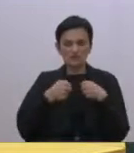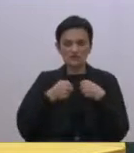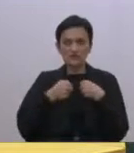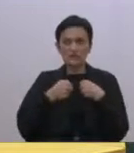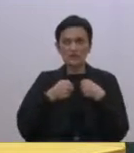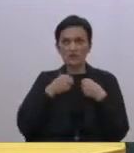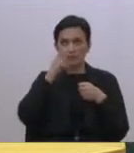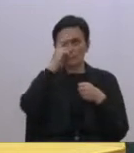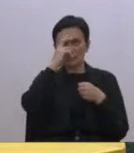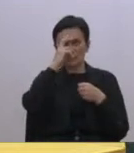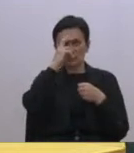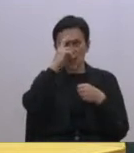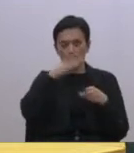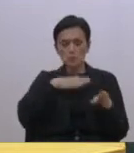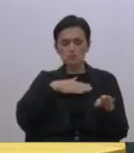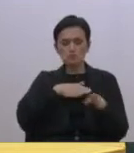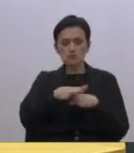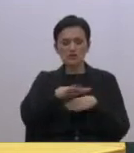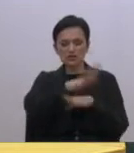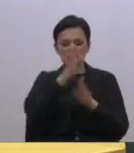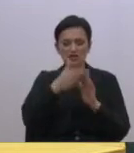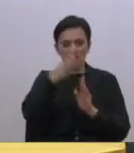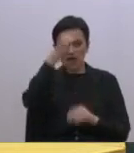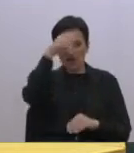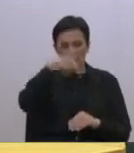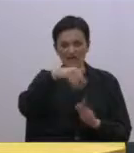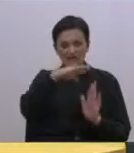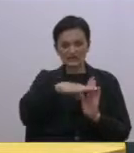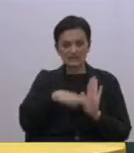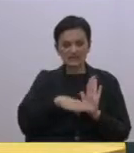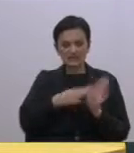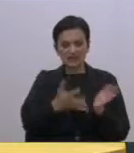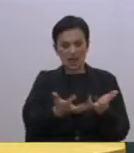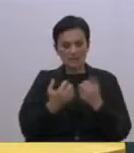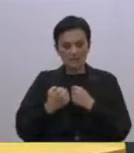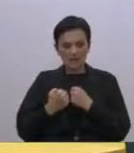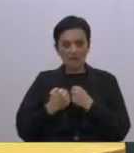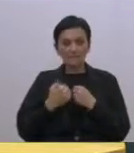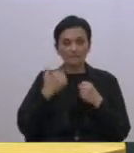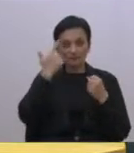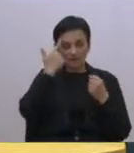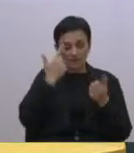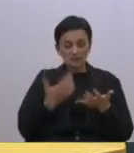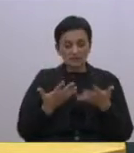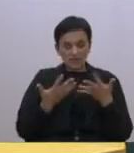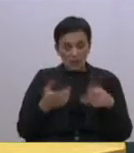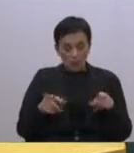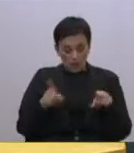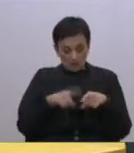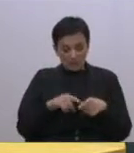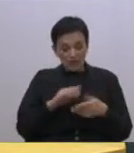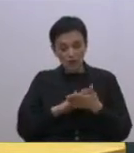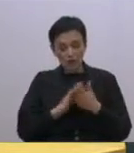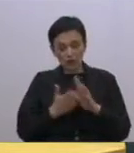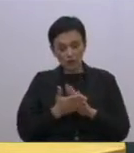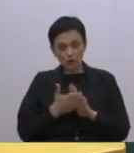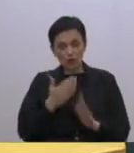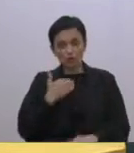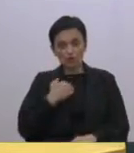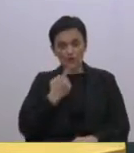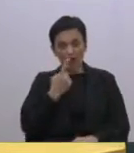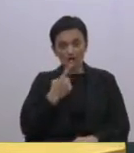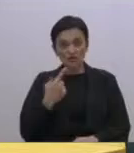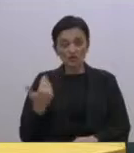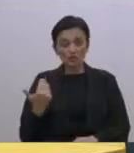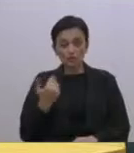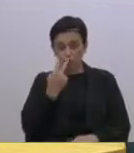სახელმწიფო მთლიანად გადაიბარა განათლების სისტემა. ხო და წარმოვიდგინოთ ახლა აი ამ სიტუაციაში, რასაც ჩვენ ერთის მხრივ